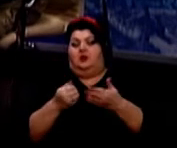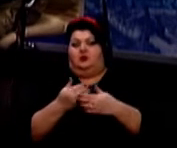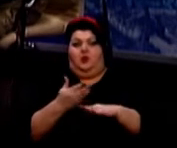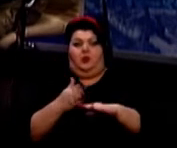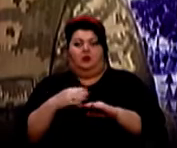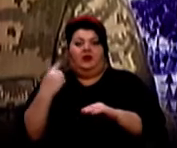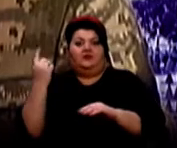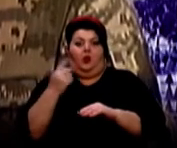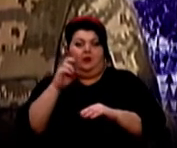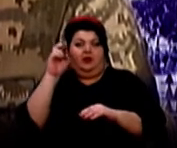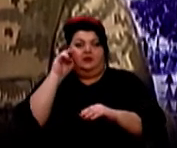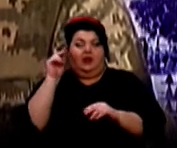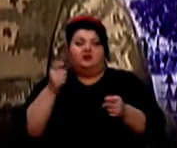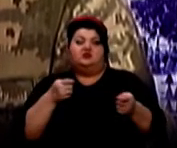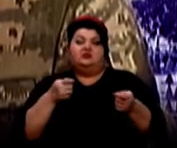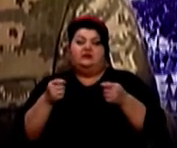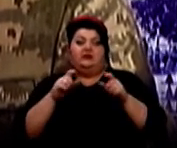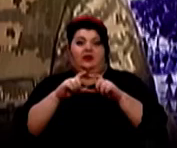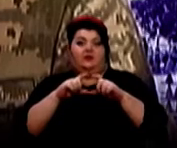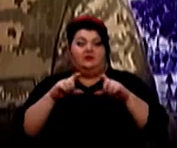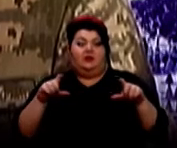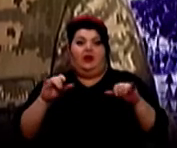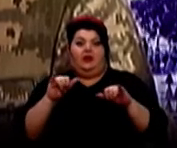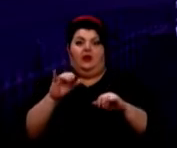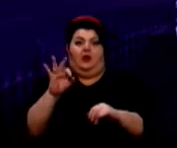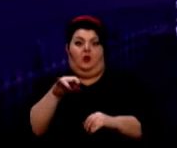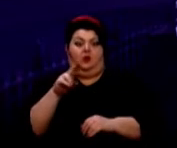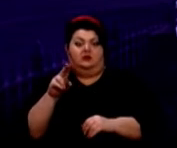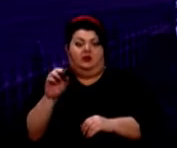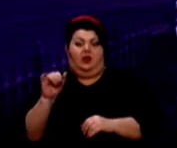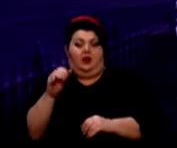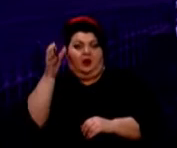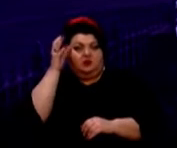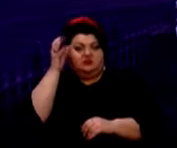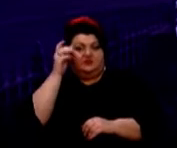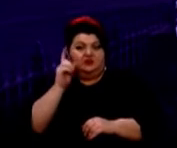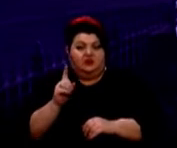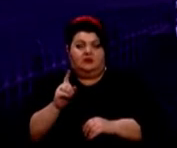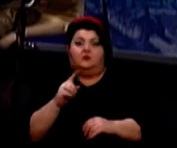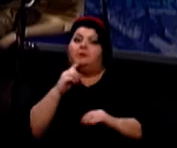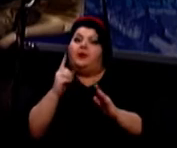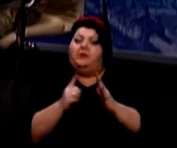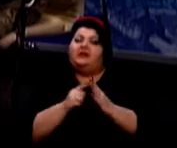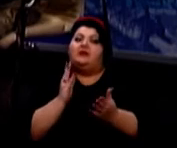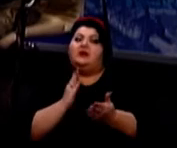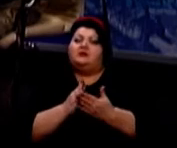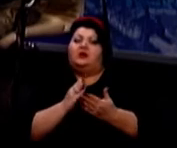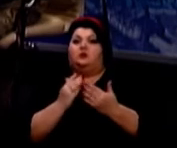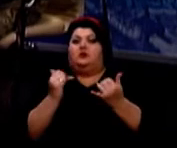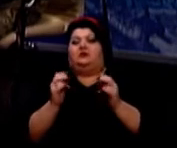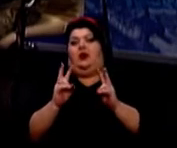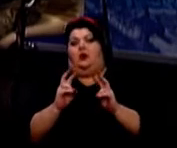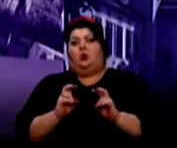державної адміністрації і до департаменту освіти. Вам пішли на зустріч, вас чують? Питання знаходиться на розгляді.